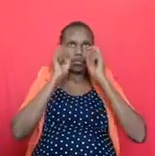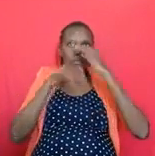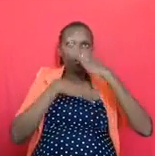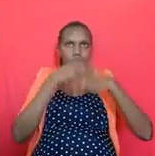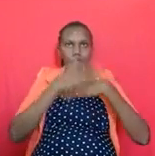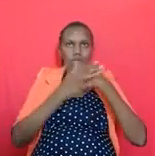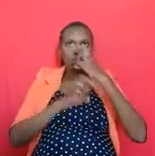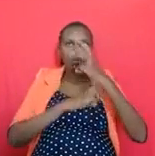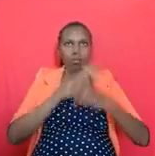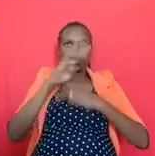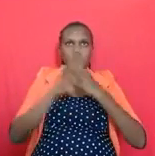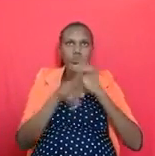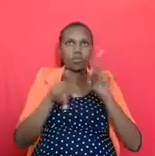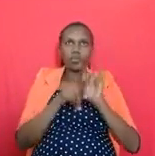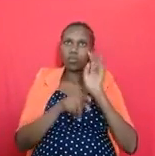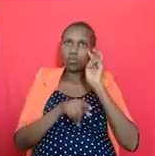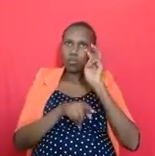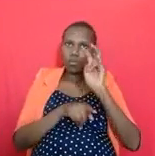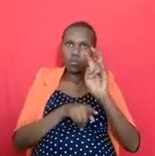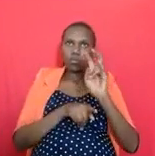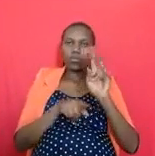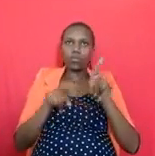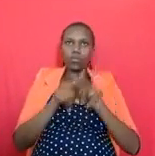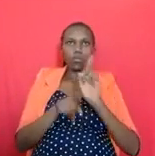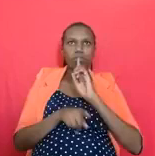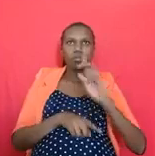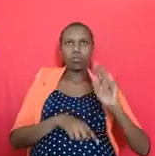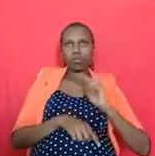yothe ũrĩa wogire na